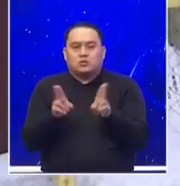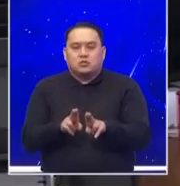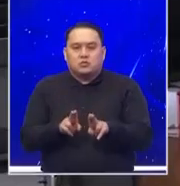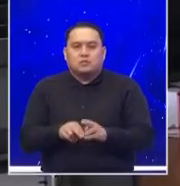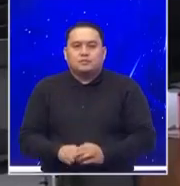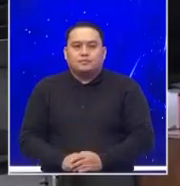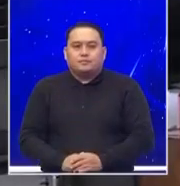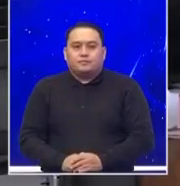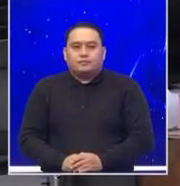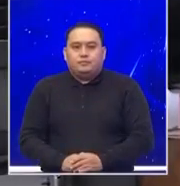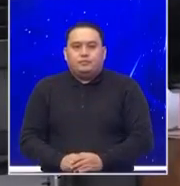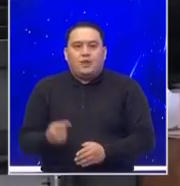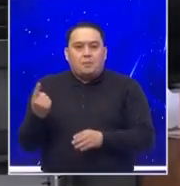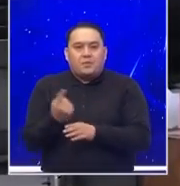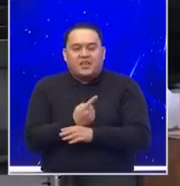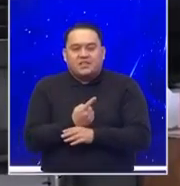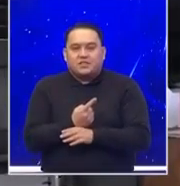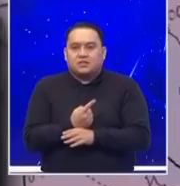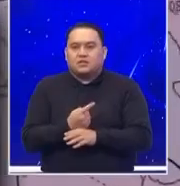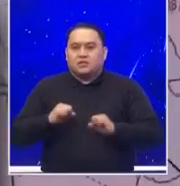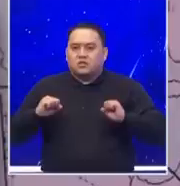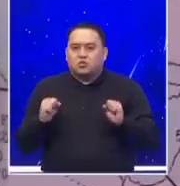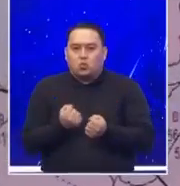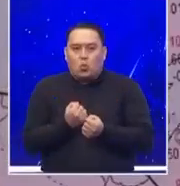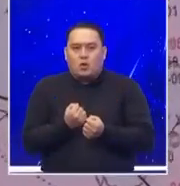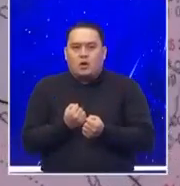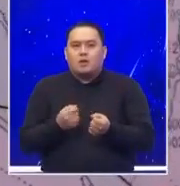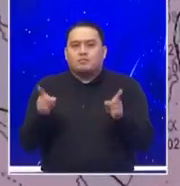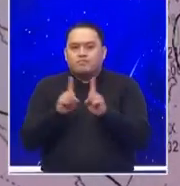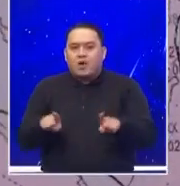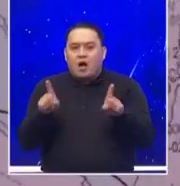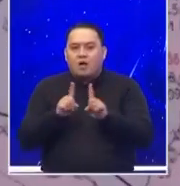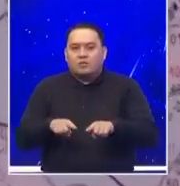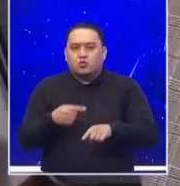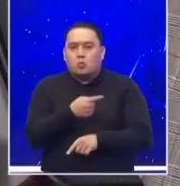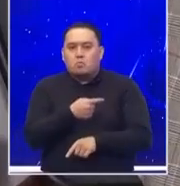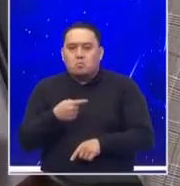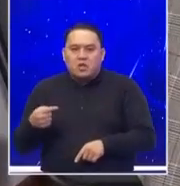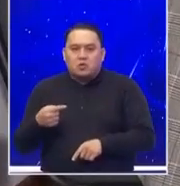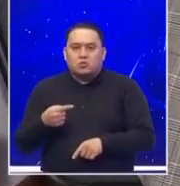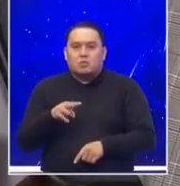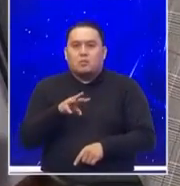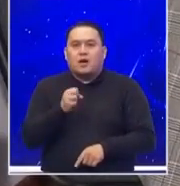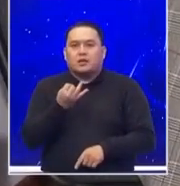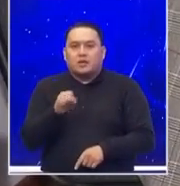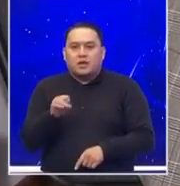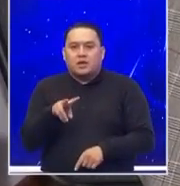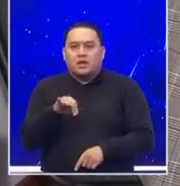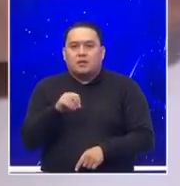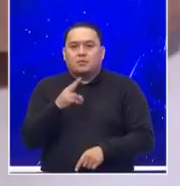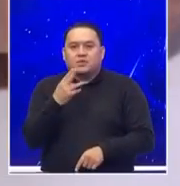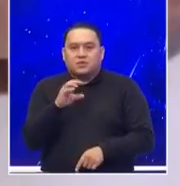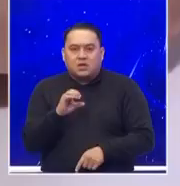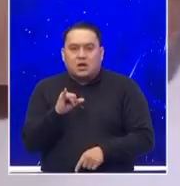болады. Аяздың бұл бірінші толқыны дейді синоптер. Айтуларынша, қазір облыста ең суық ауа температурасы Матай мен Лепсі ауылында. Қазір бұл